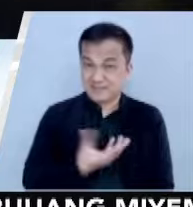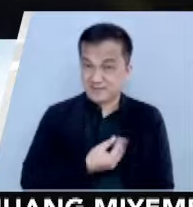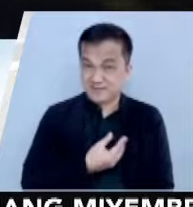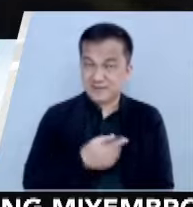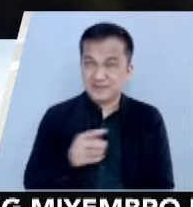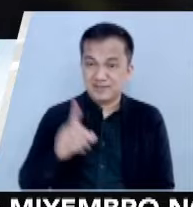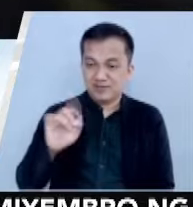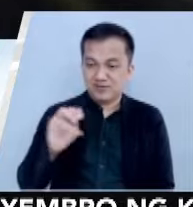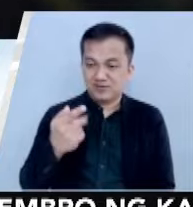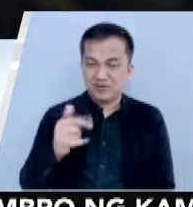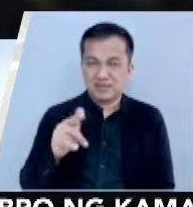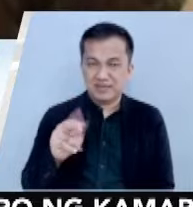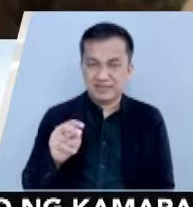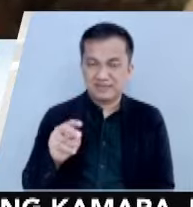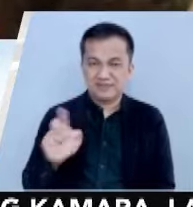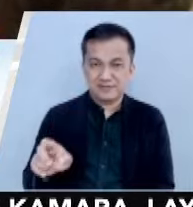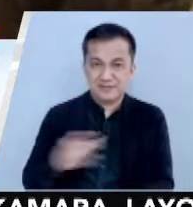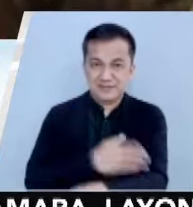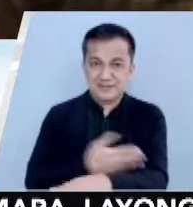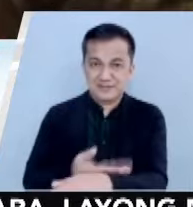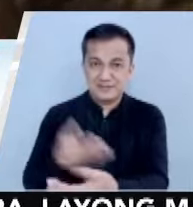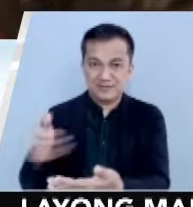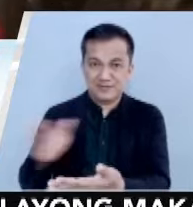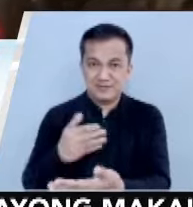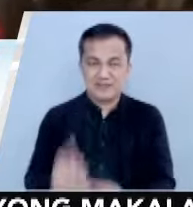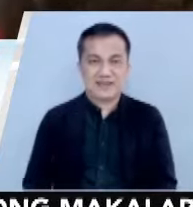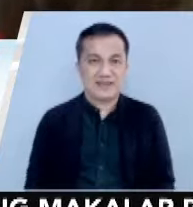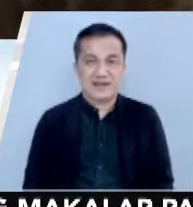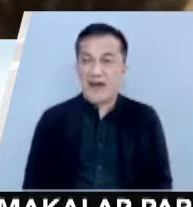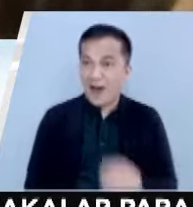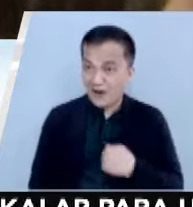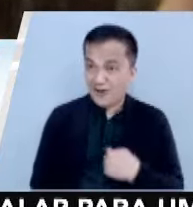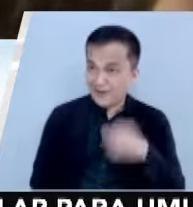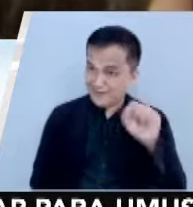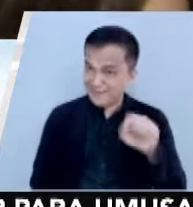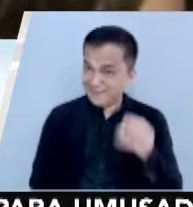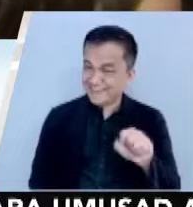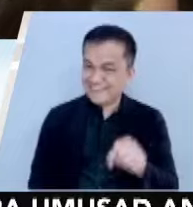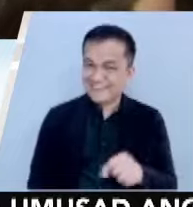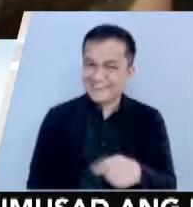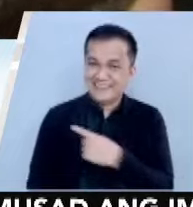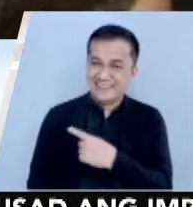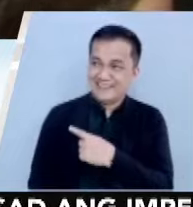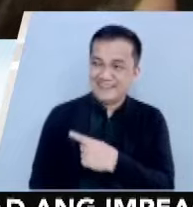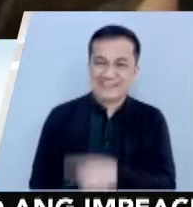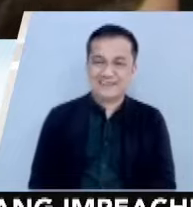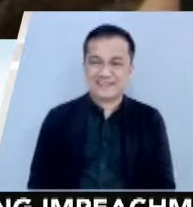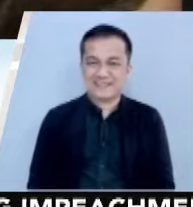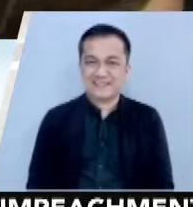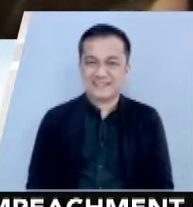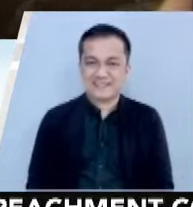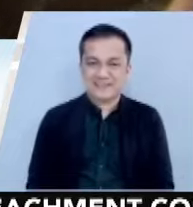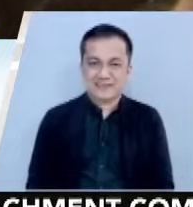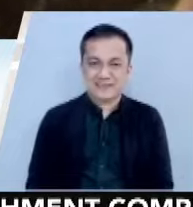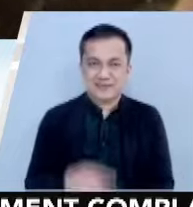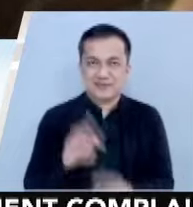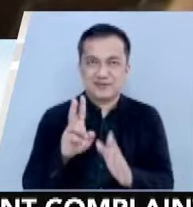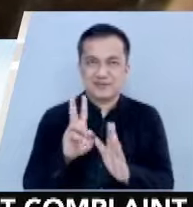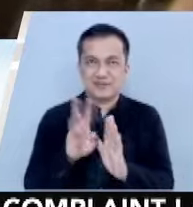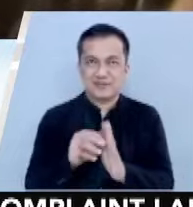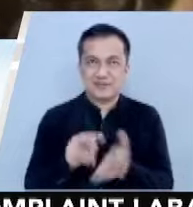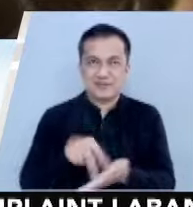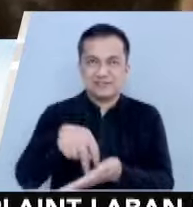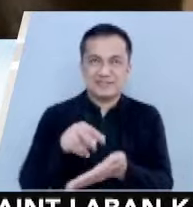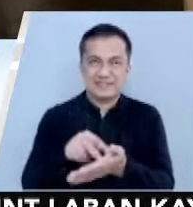Zia's performance? Ako, pero ito, grabe. Parang every 2 minutes tumatayo, hindi mo lang kung iihi